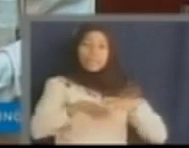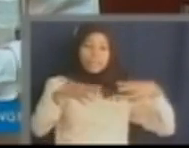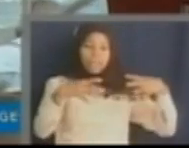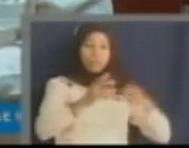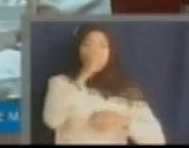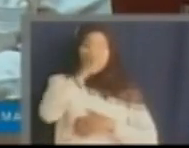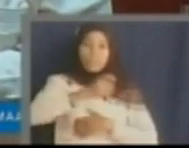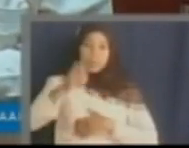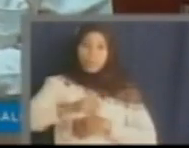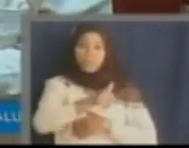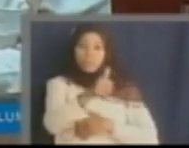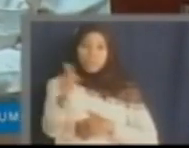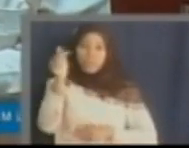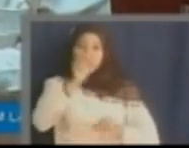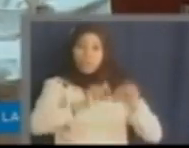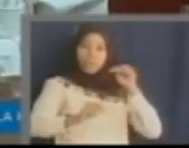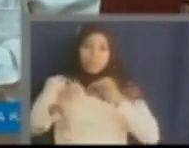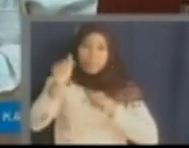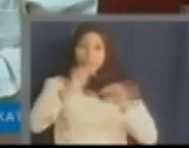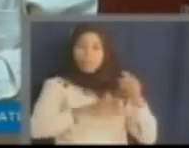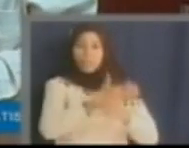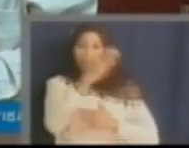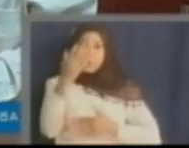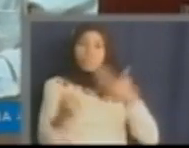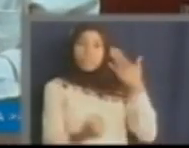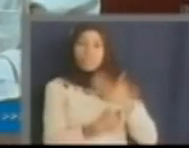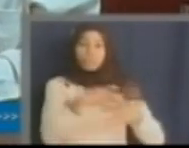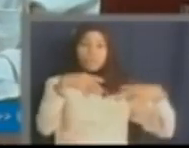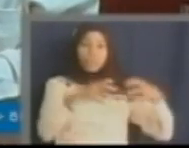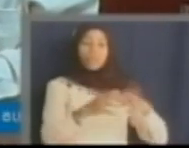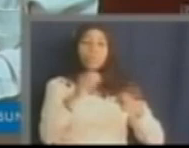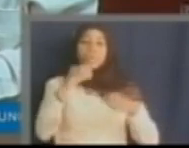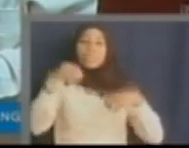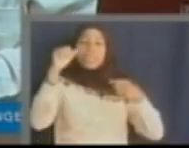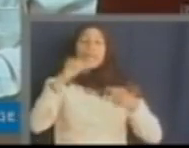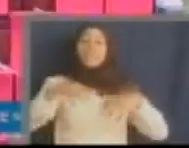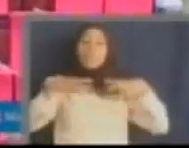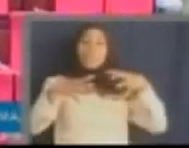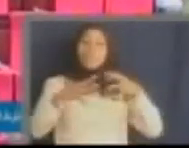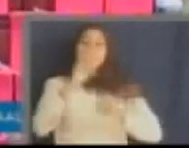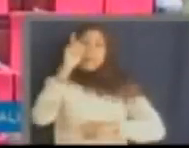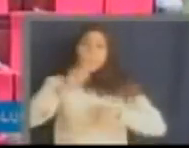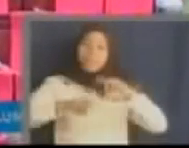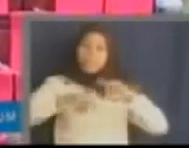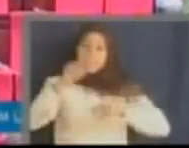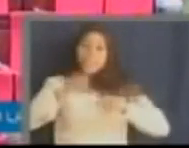mwingine kutoka kundi la vyama vya siasa, hususan Chama cha Wananchi CUF.